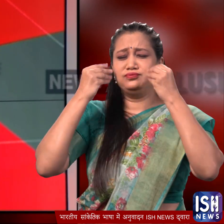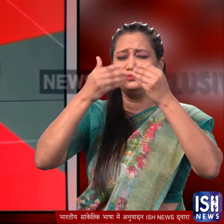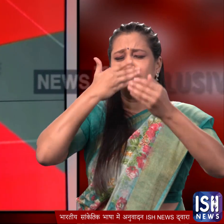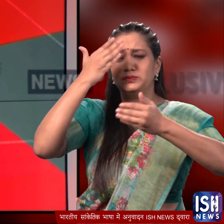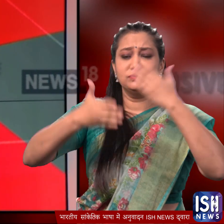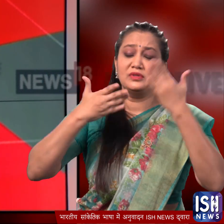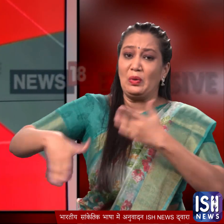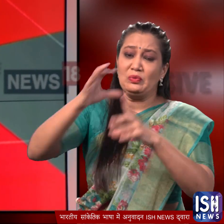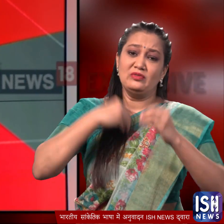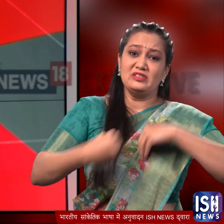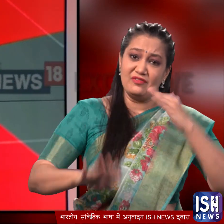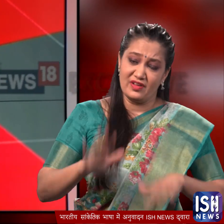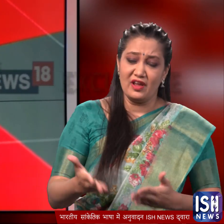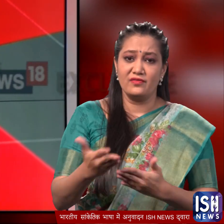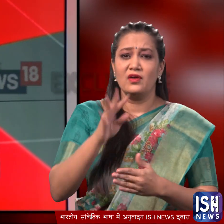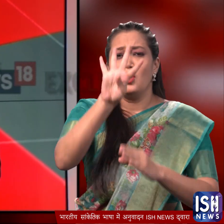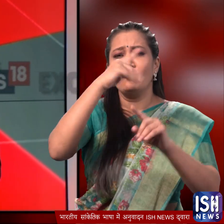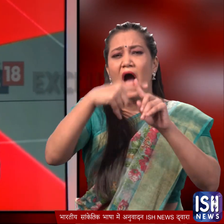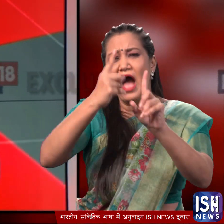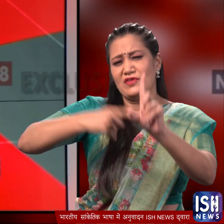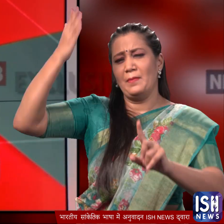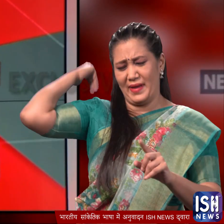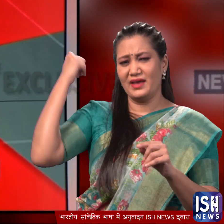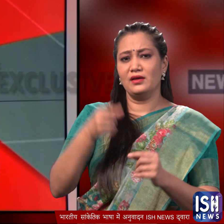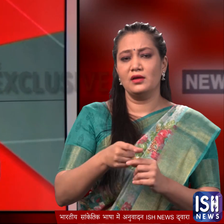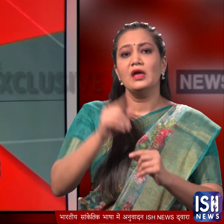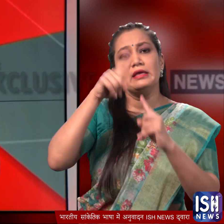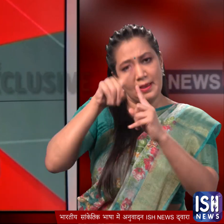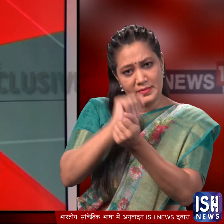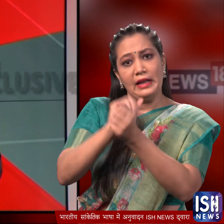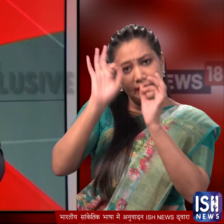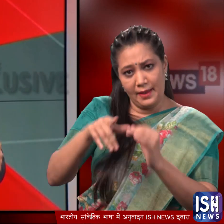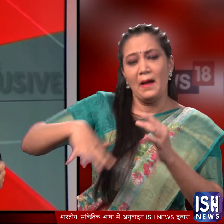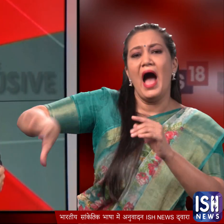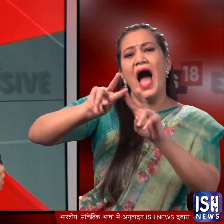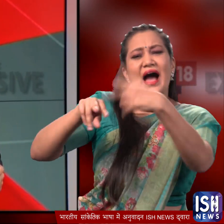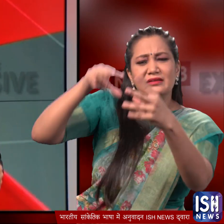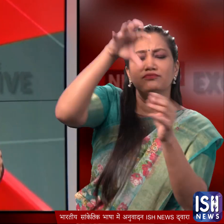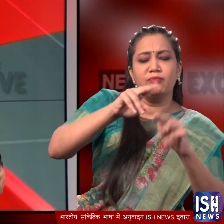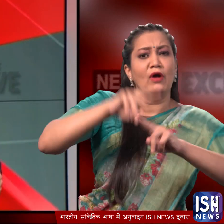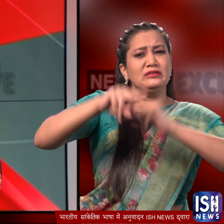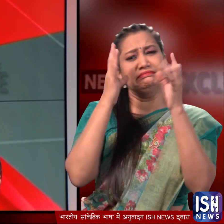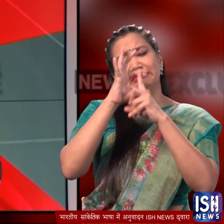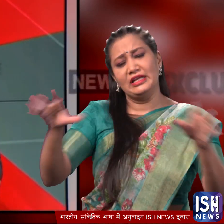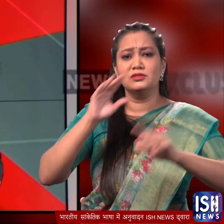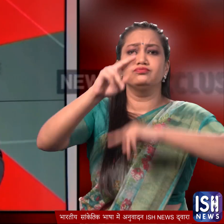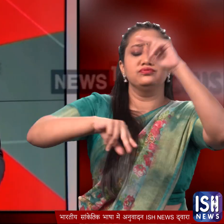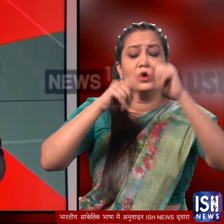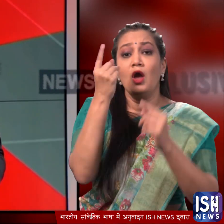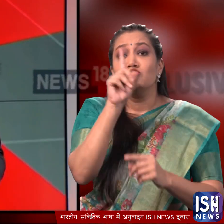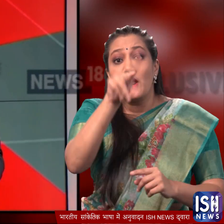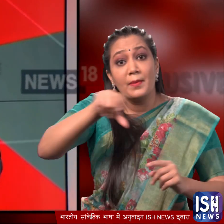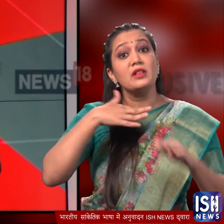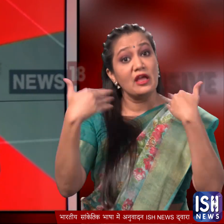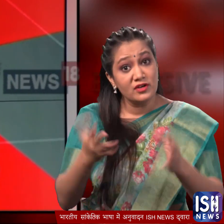आसपास रहने वालों के लिए आफत बन गया। करीब 4.5 साल पहले ठाणे में ही एक केमिकल फैक्ट्री में भयानक आग लगी जिसमें